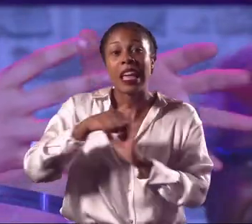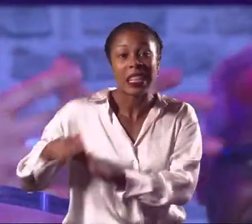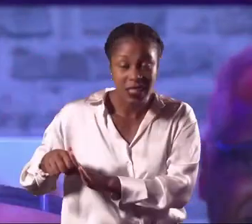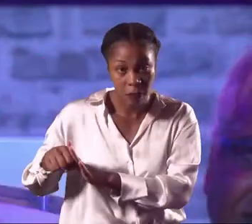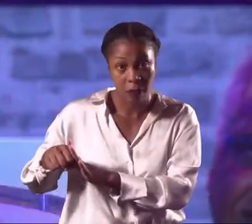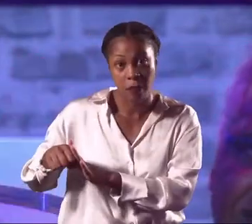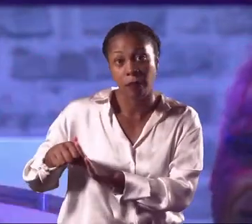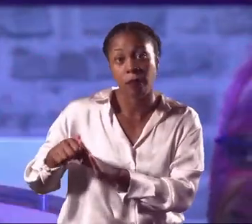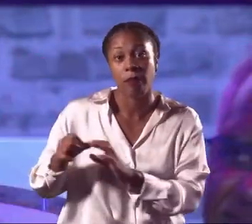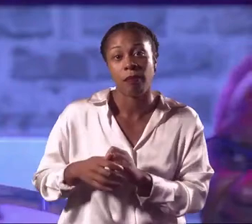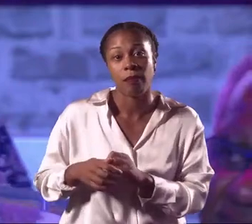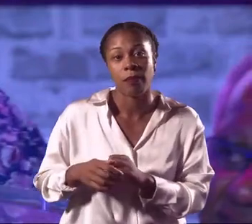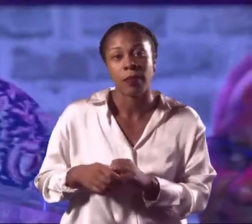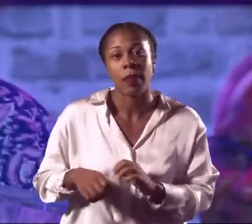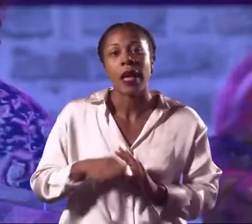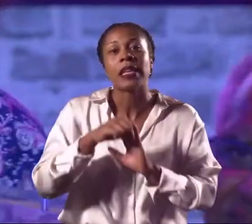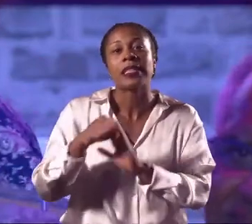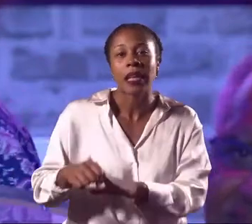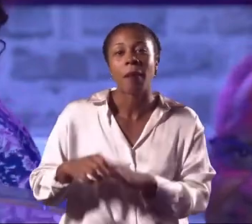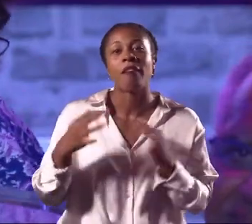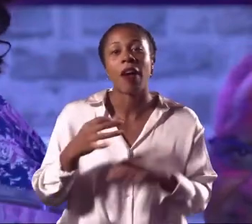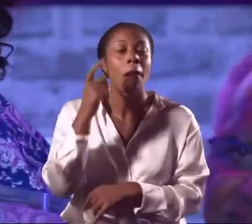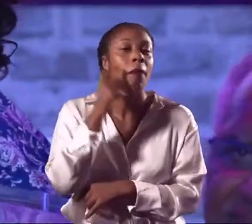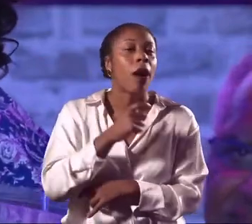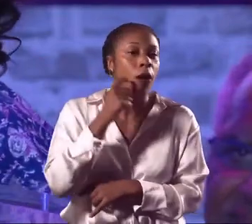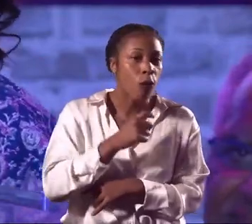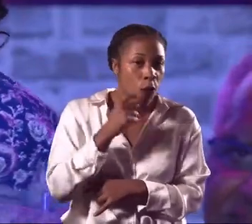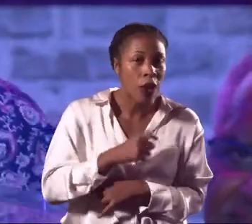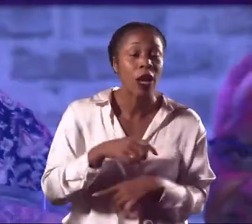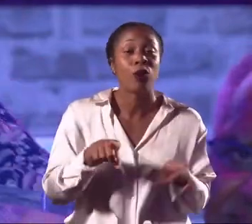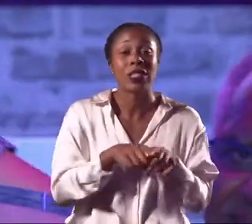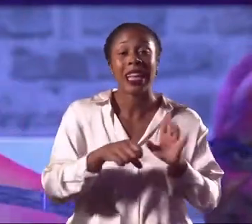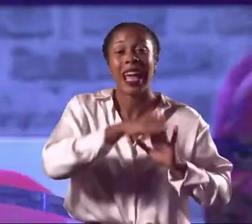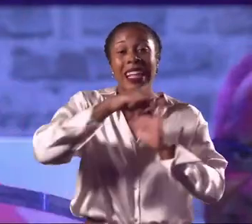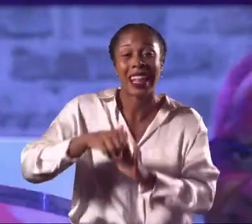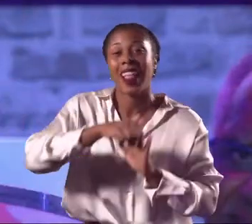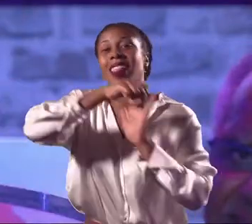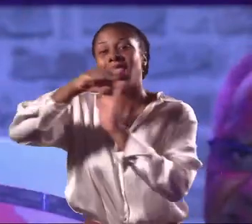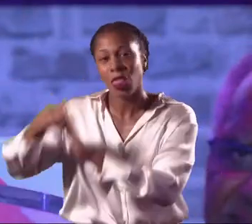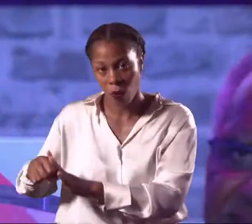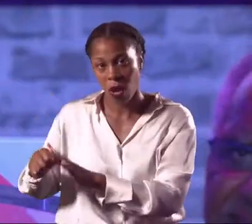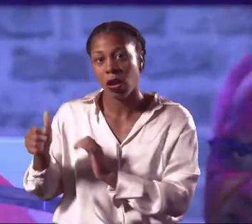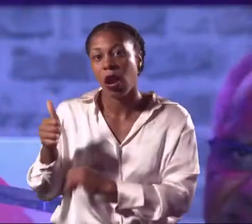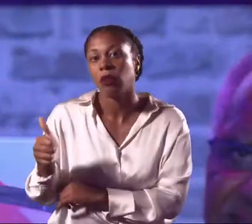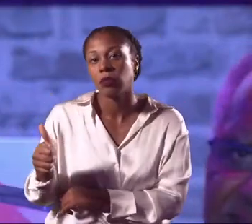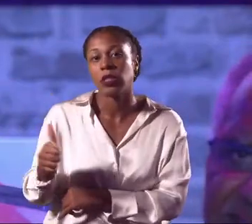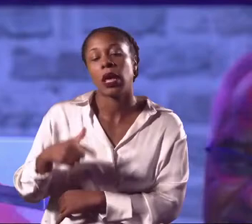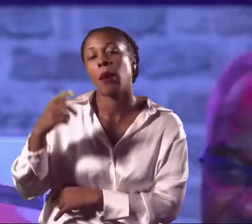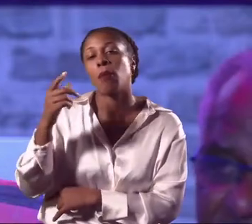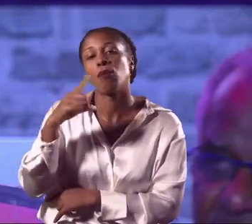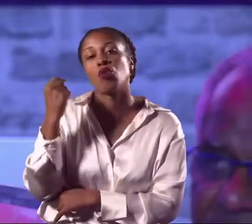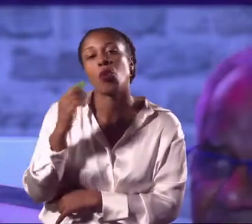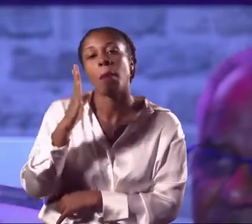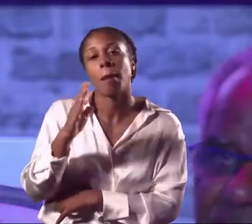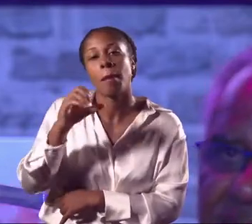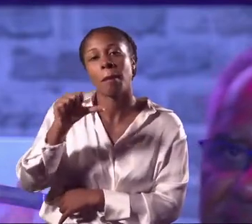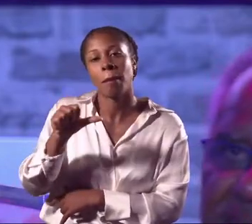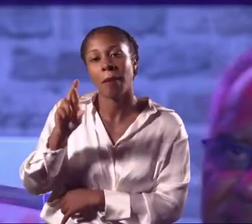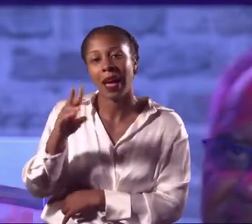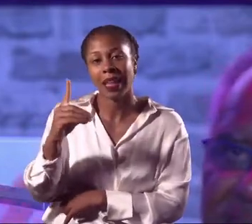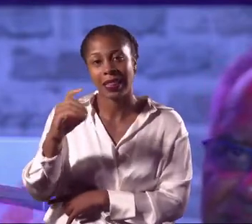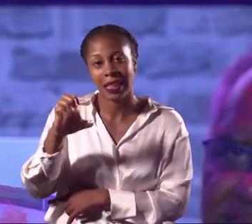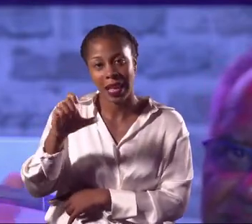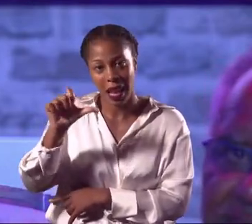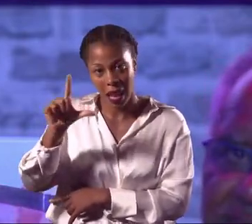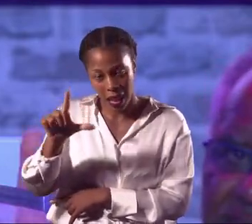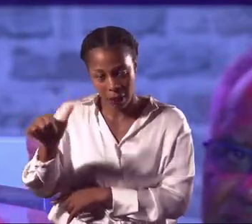incarné par les macronistes et l'extrême droite incarnée par Jordan Bardella. Et c'est là, les